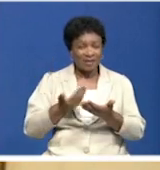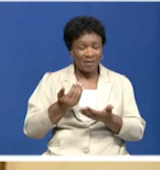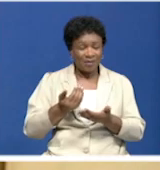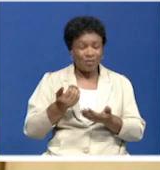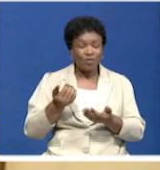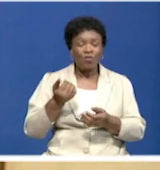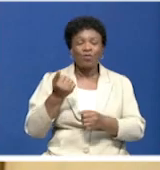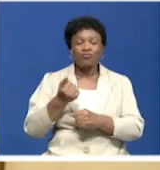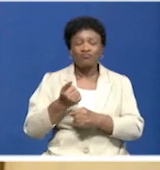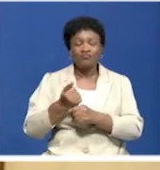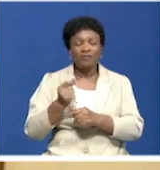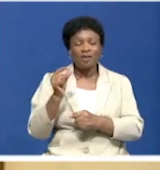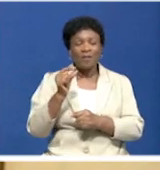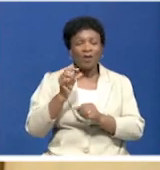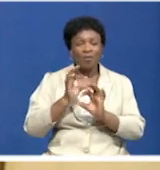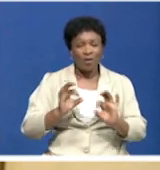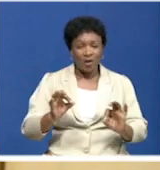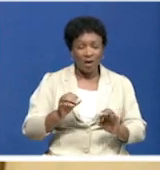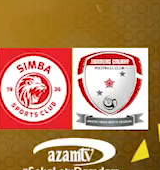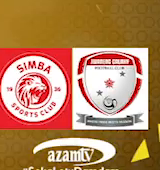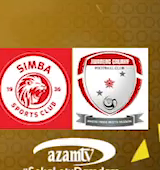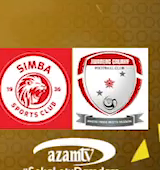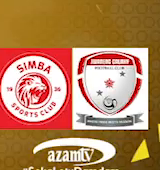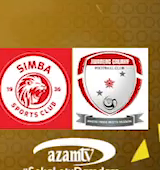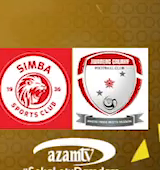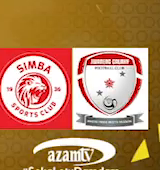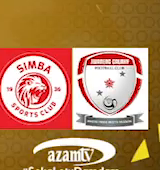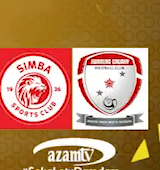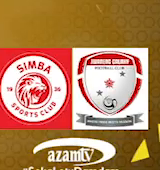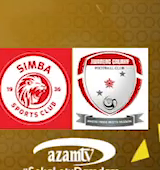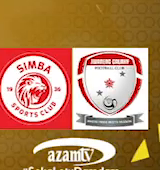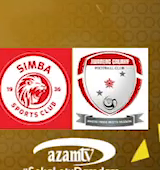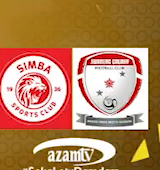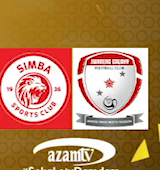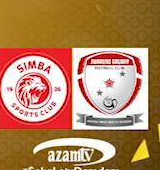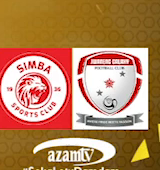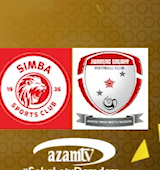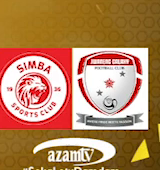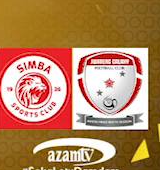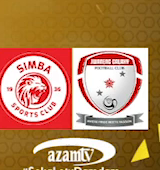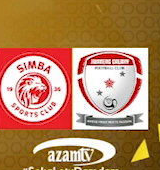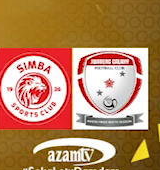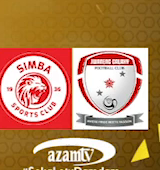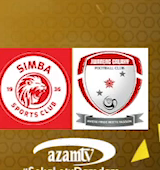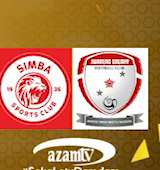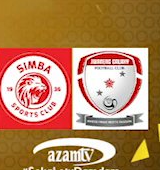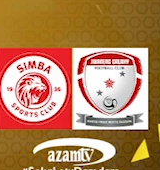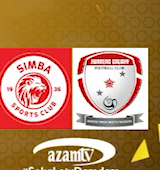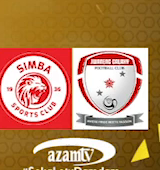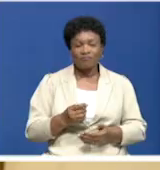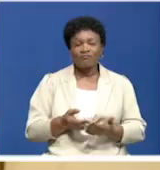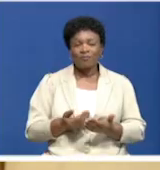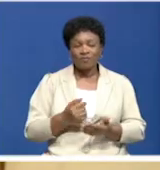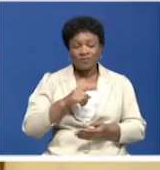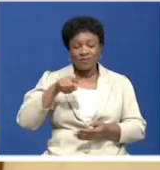Sasa w wana wana fanya Oda kwa ajili Ya Wan toa Oda Zao kwa